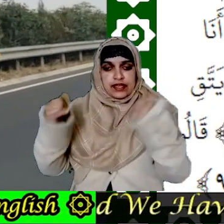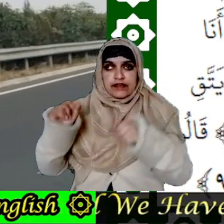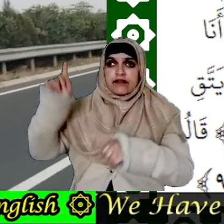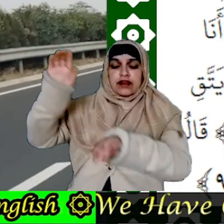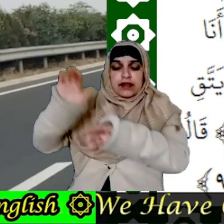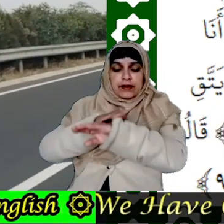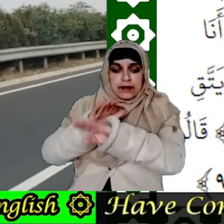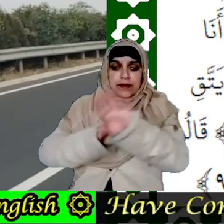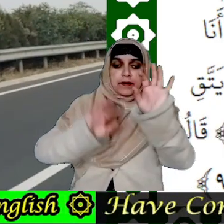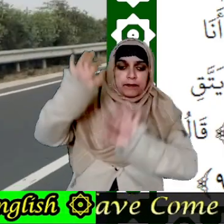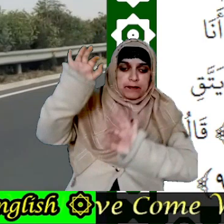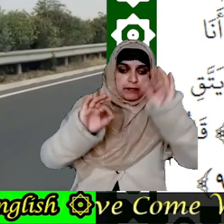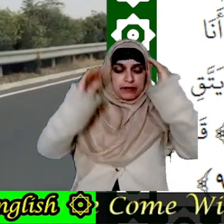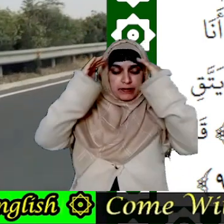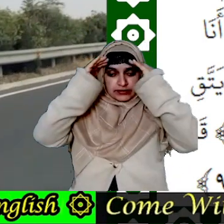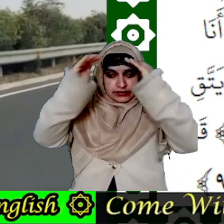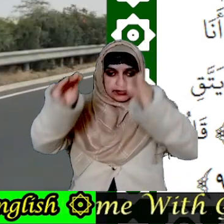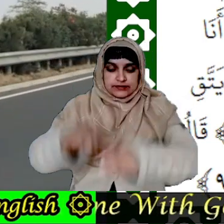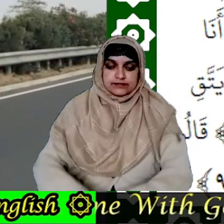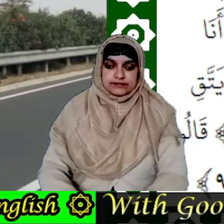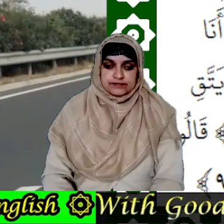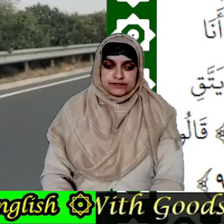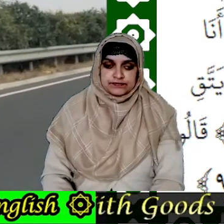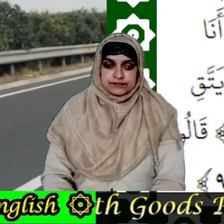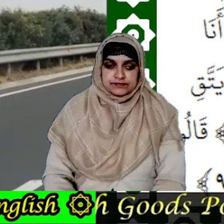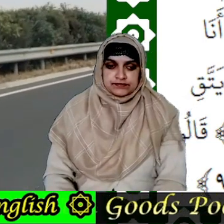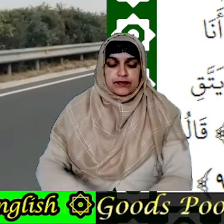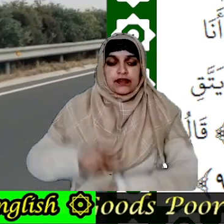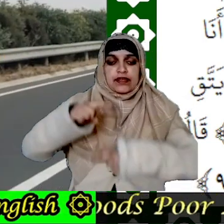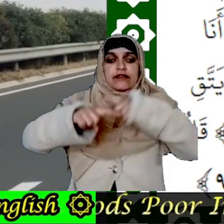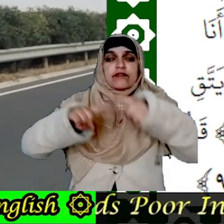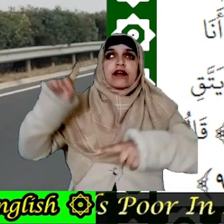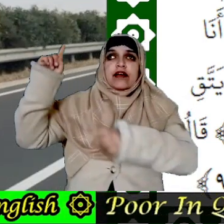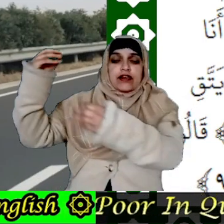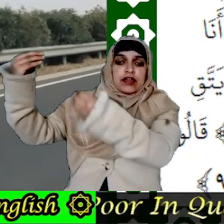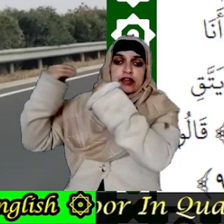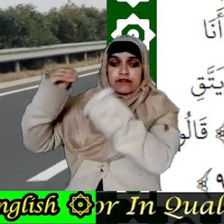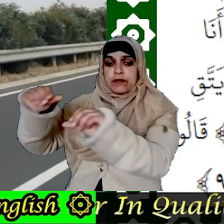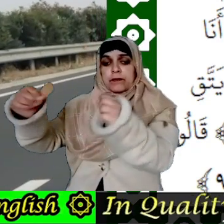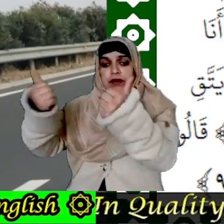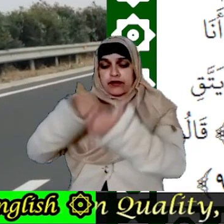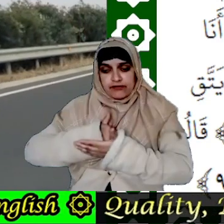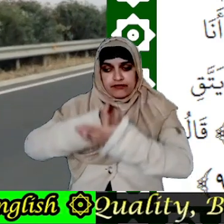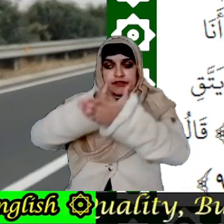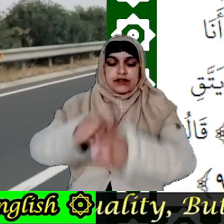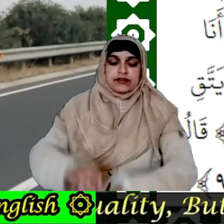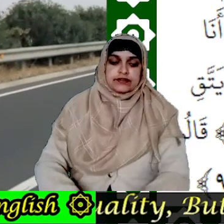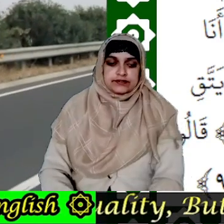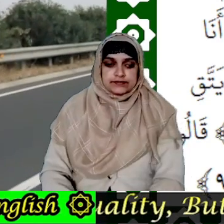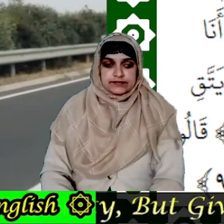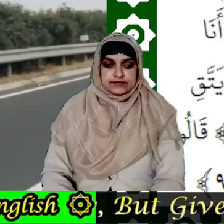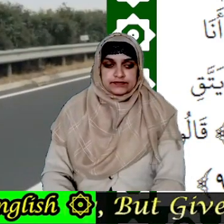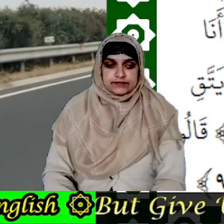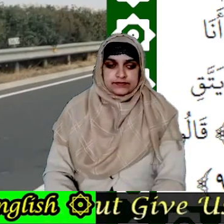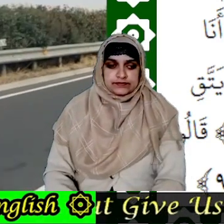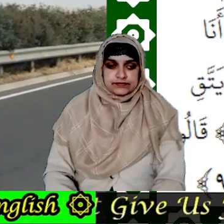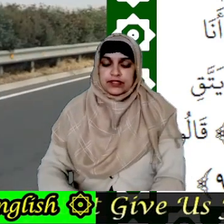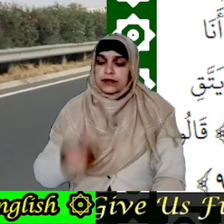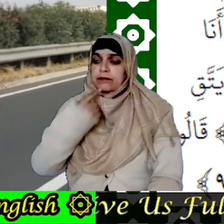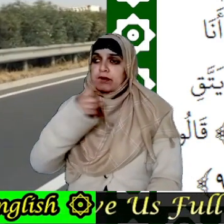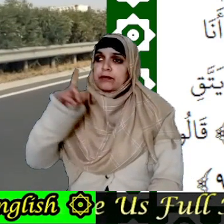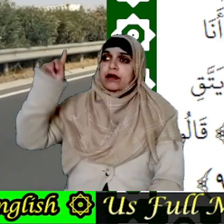أخي قد من الله علينا إنه من